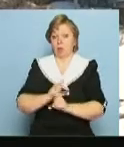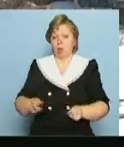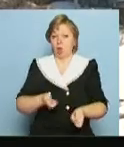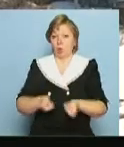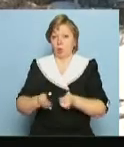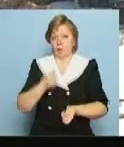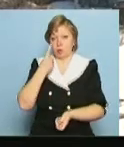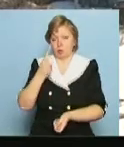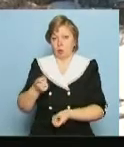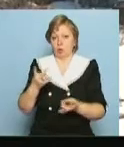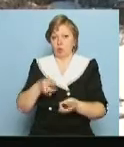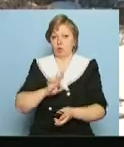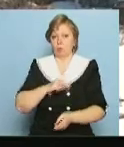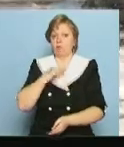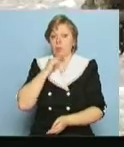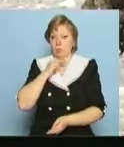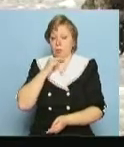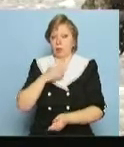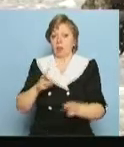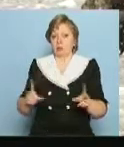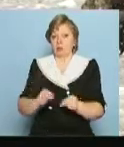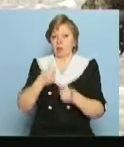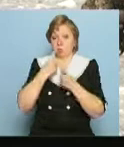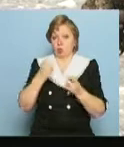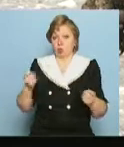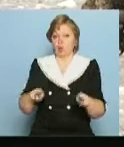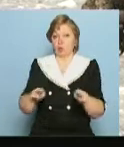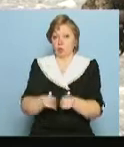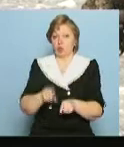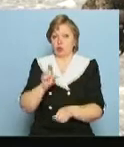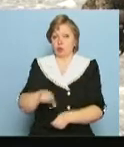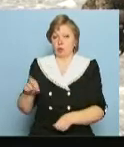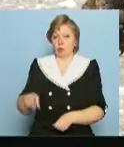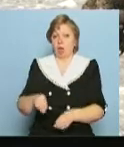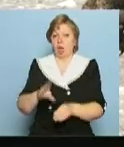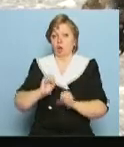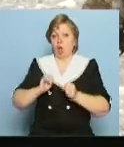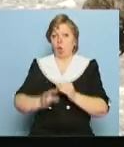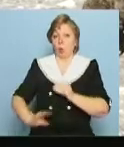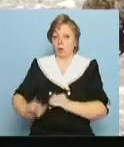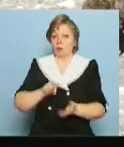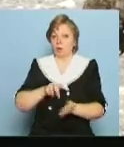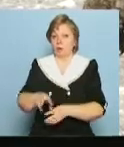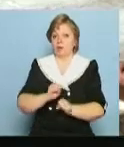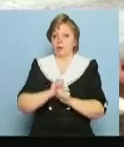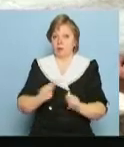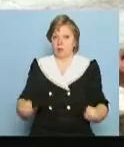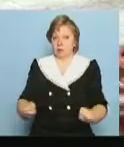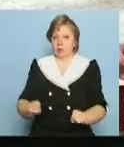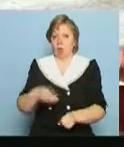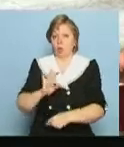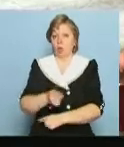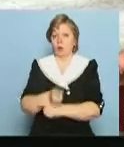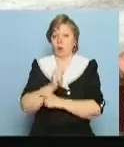быть начеку. Спасатели предупредили и население. Выходить на лед небезопасно. Однако местные рыбаки этого не услышали. Ну я